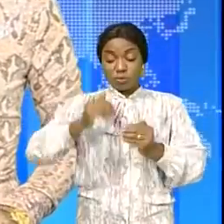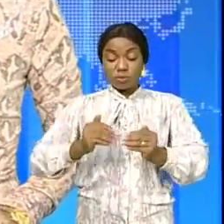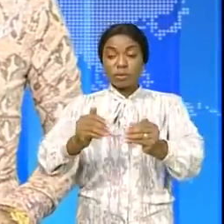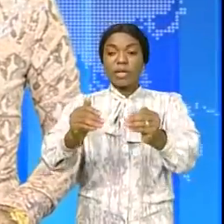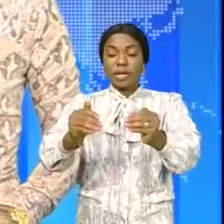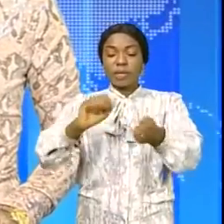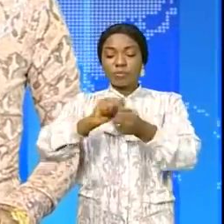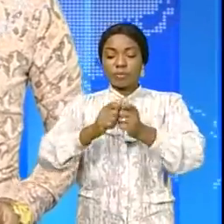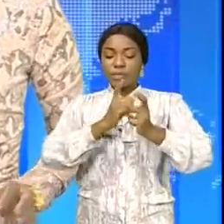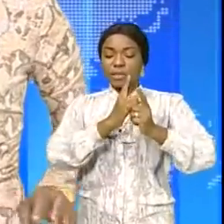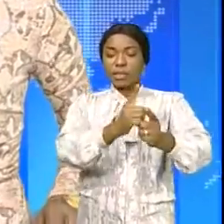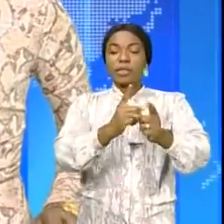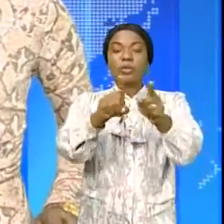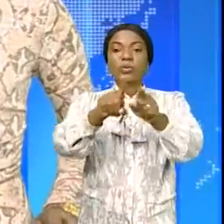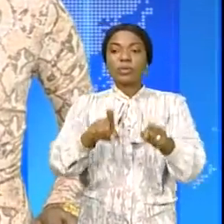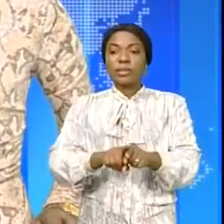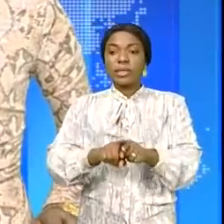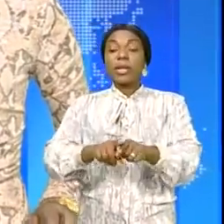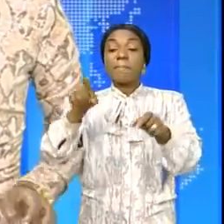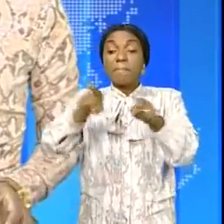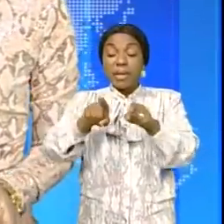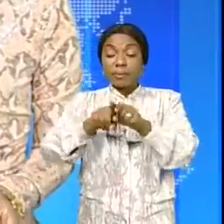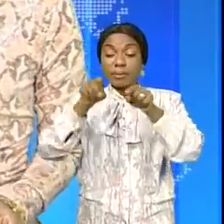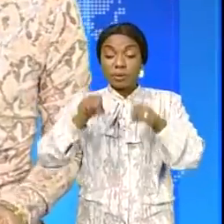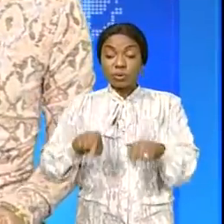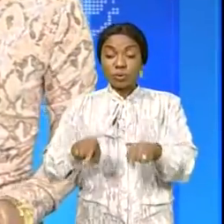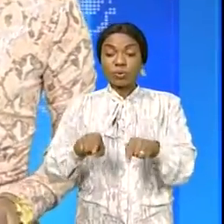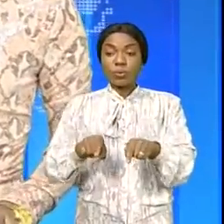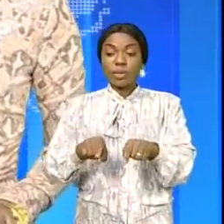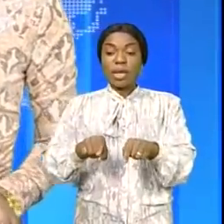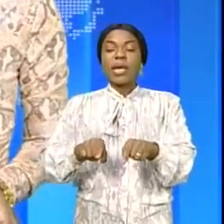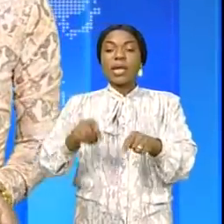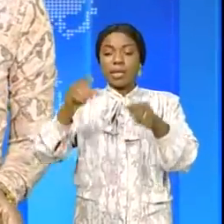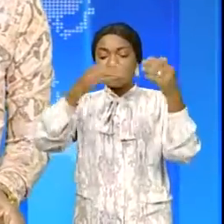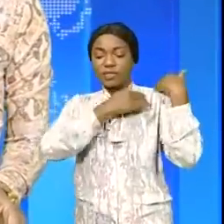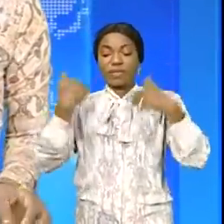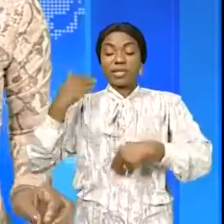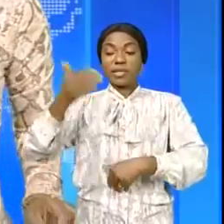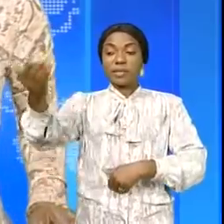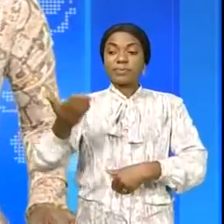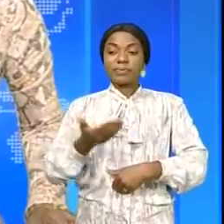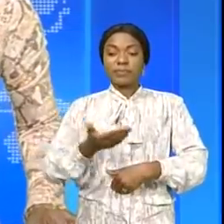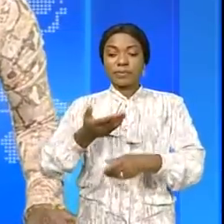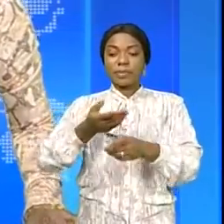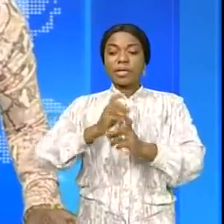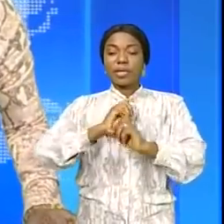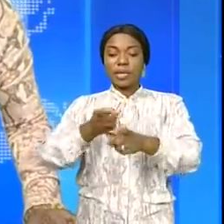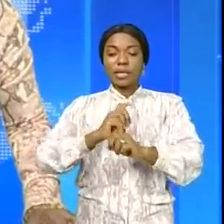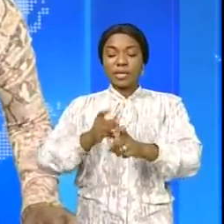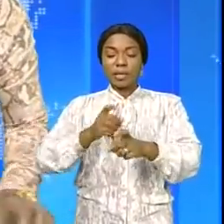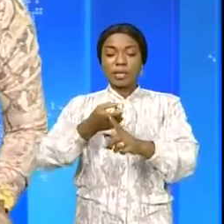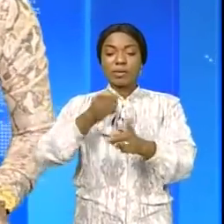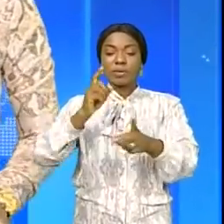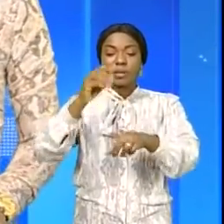situation sécuritaire. Et puis, ce même dimanche, le chef de l'État a reçu l'aide humanitaire venue du Congo-Brazzaville